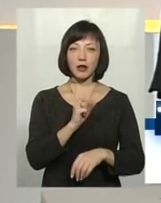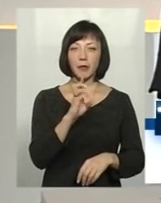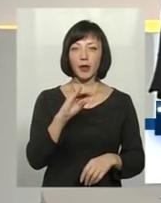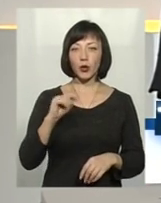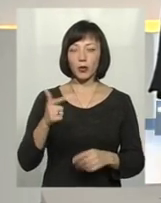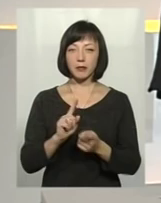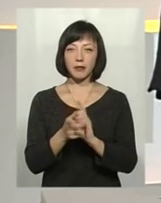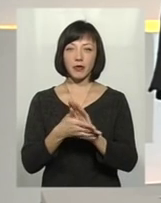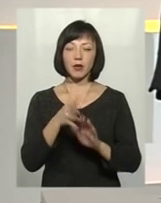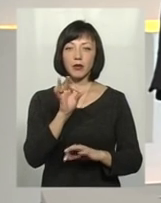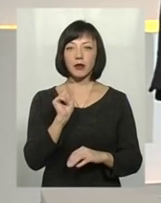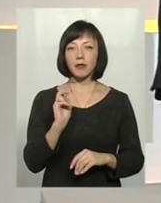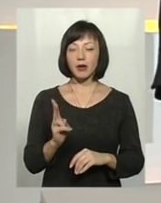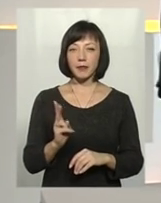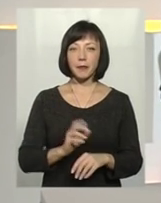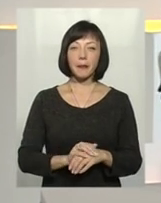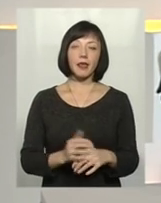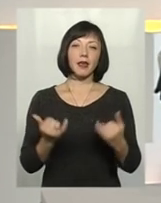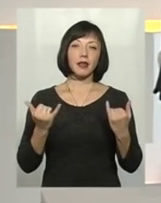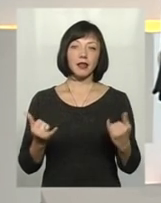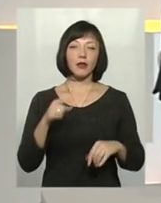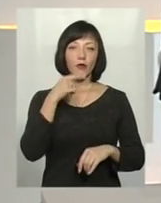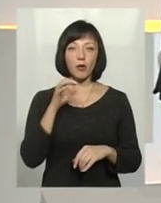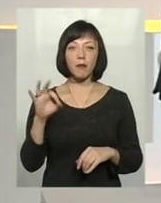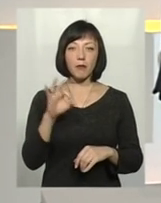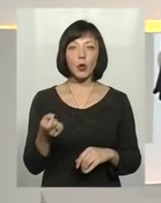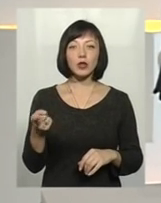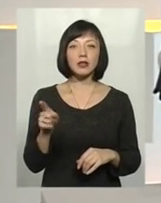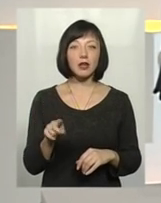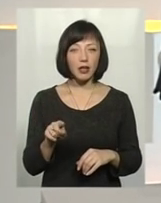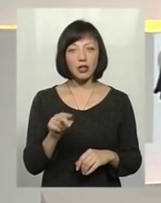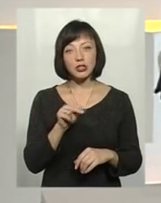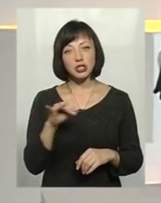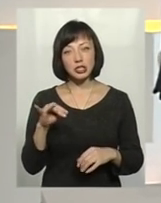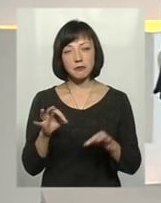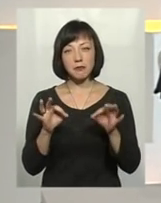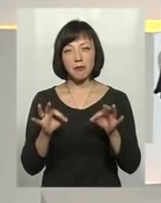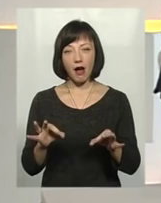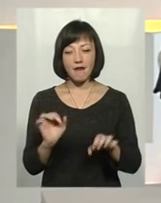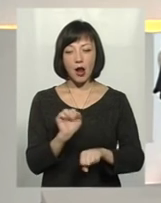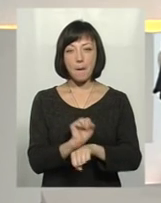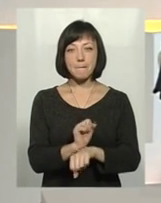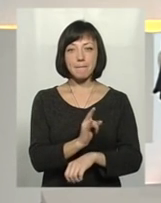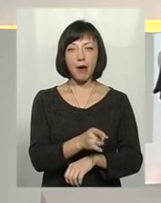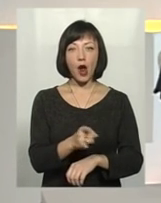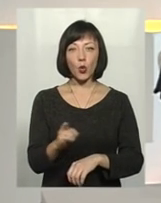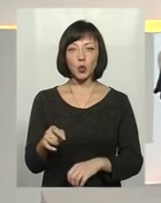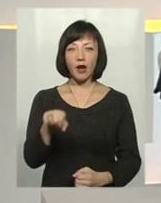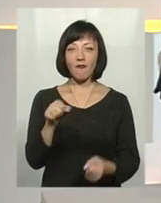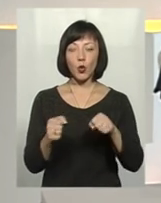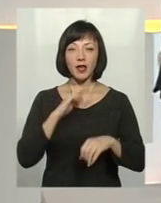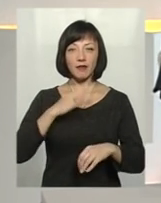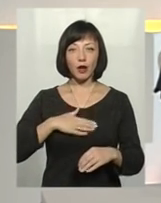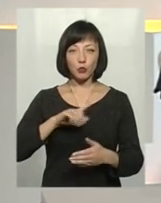на жестову мову Ольга Рибак. І нині говоримо про те, чи правильно паркуються водії у нашому